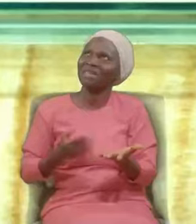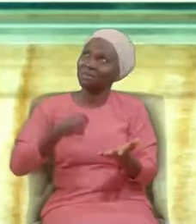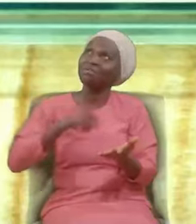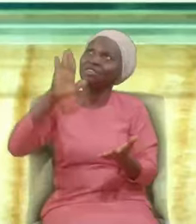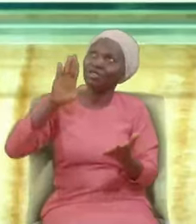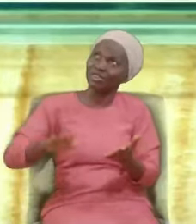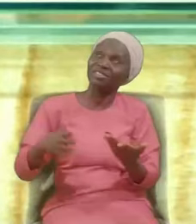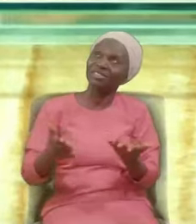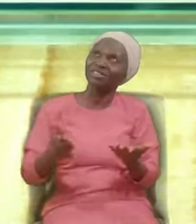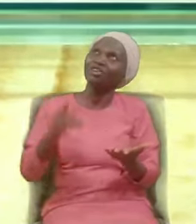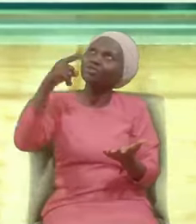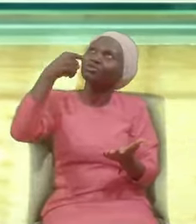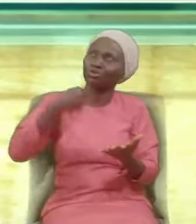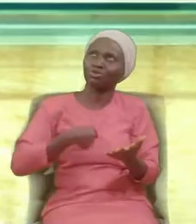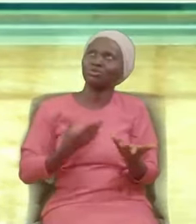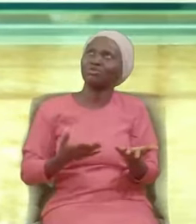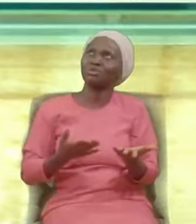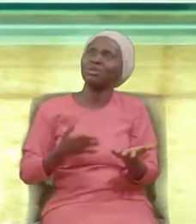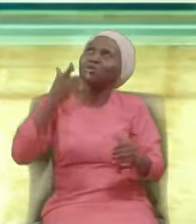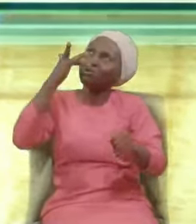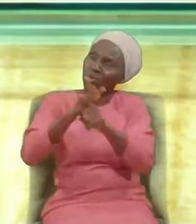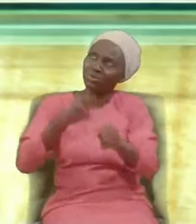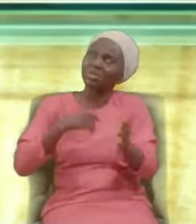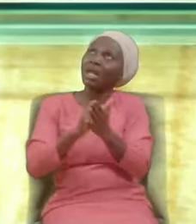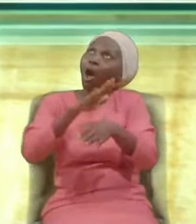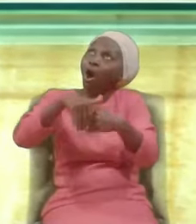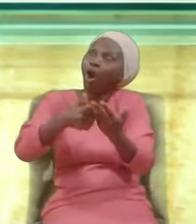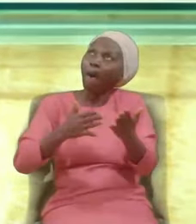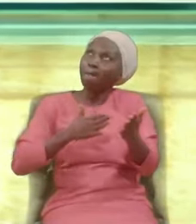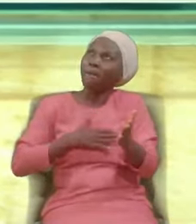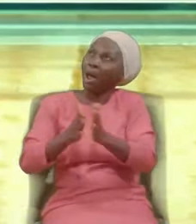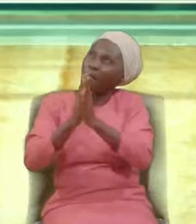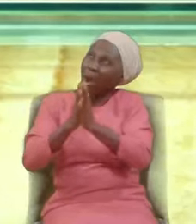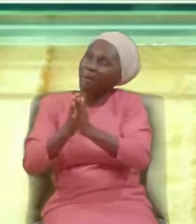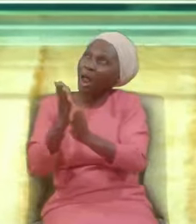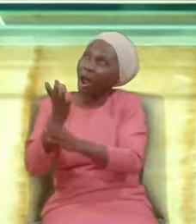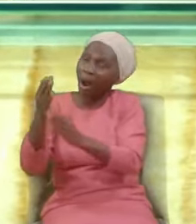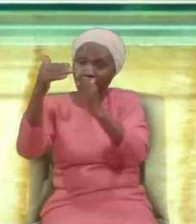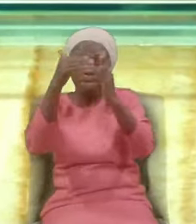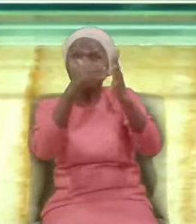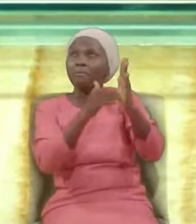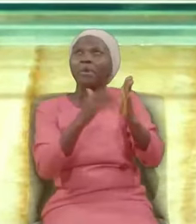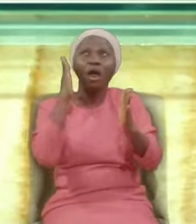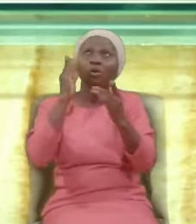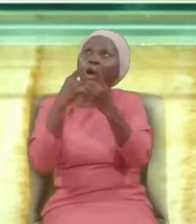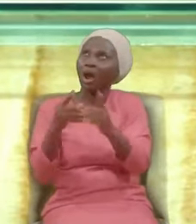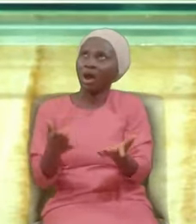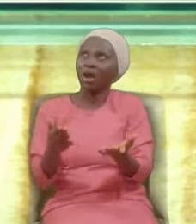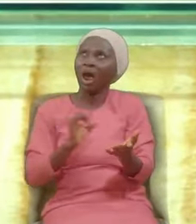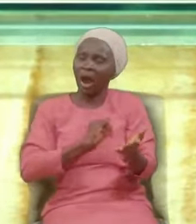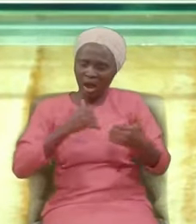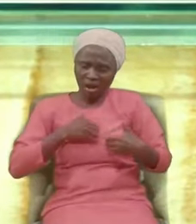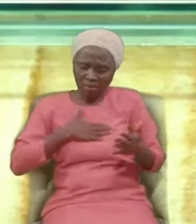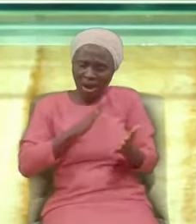m'as dit que toutes mes requêtes seront exaucées. Et j'ai une grande liste dans ma main ici. C'est pourquoi je tape,